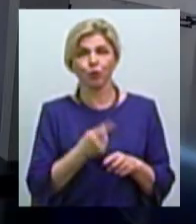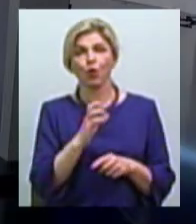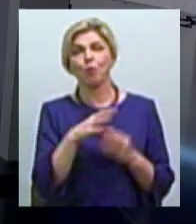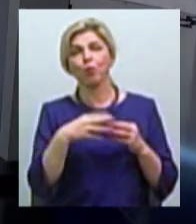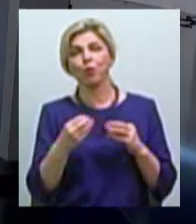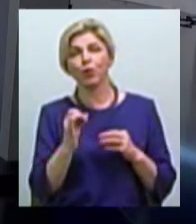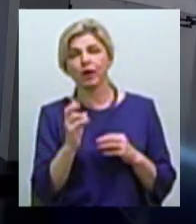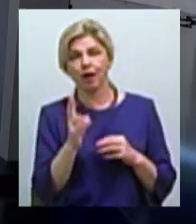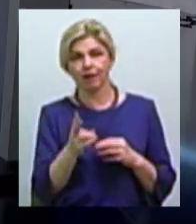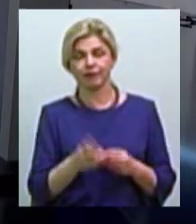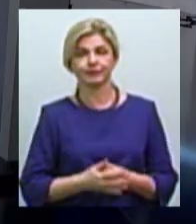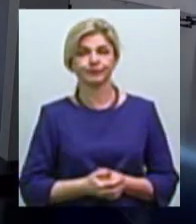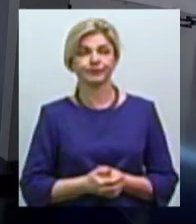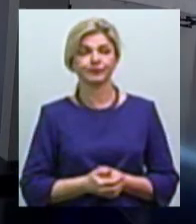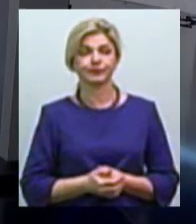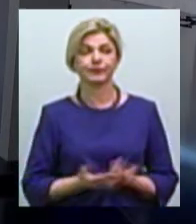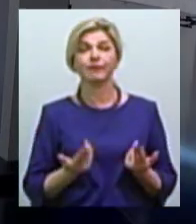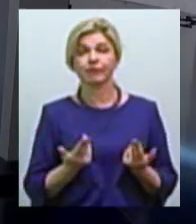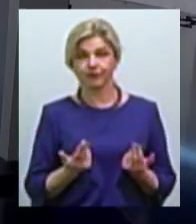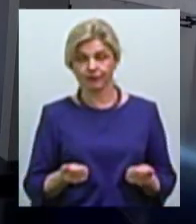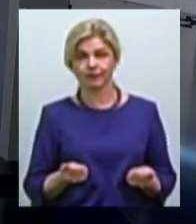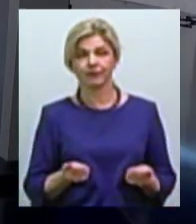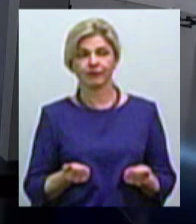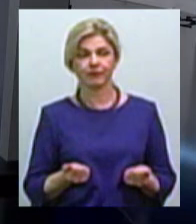бурячок. Да, це,